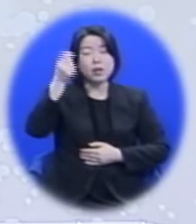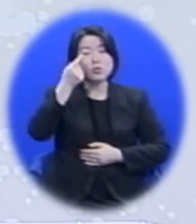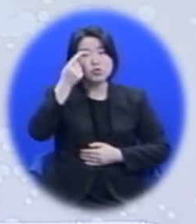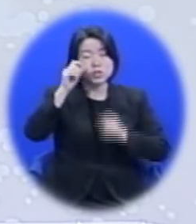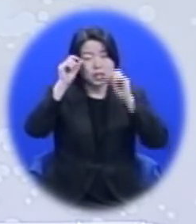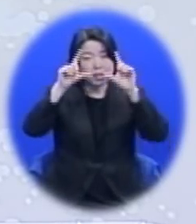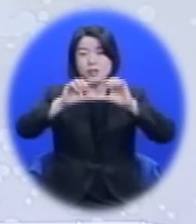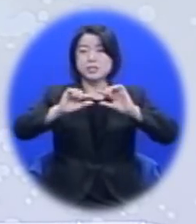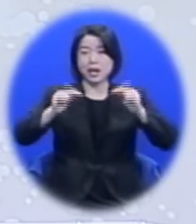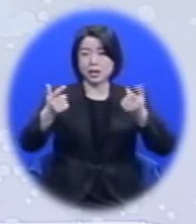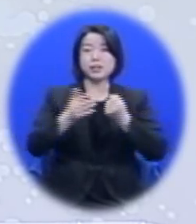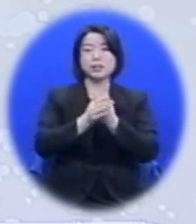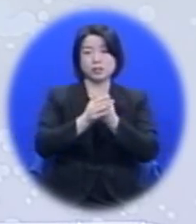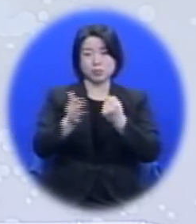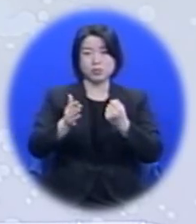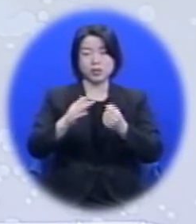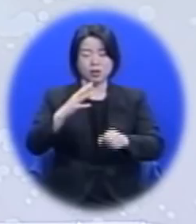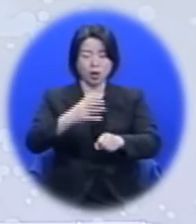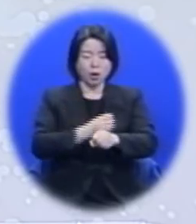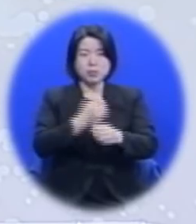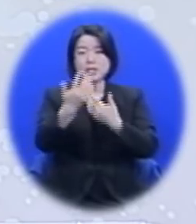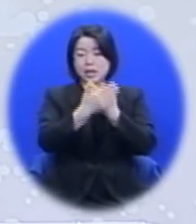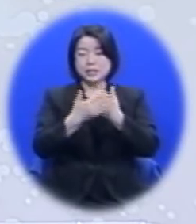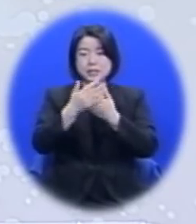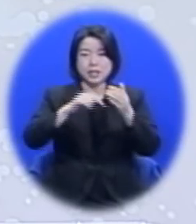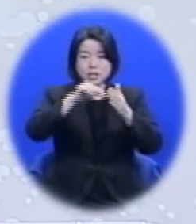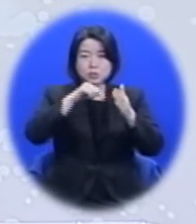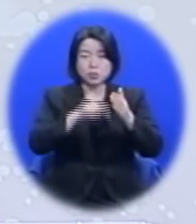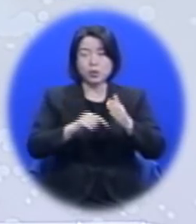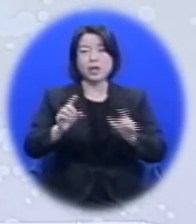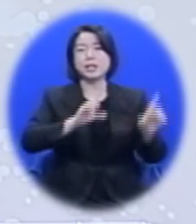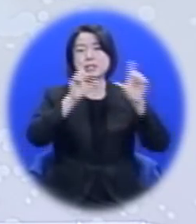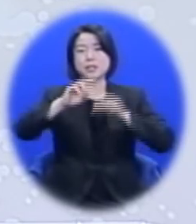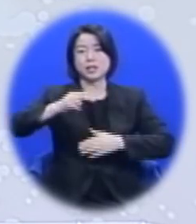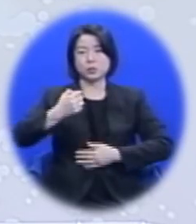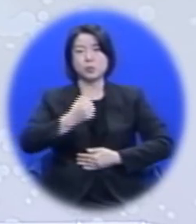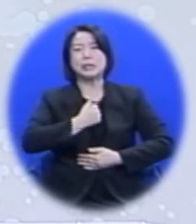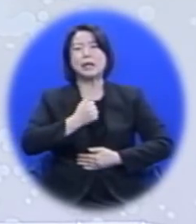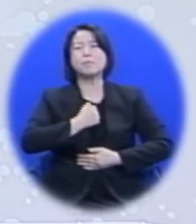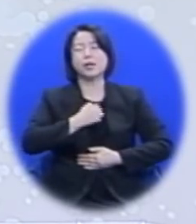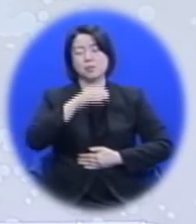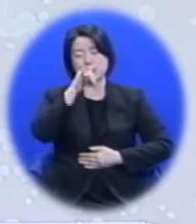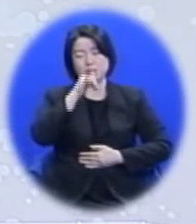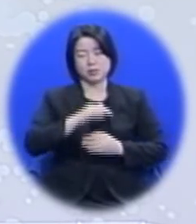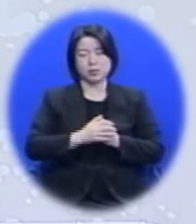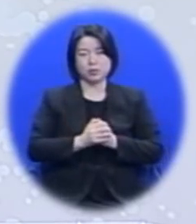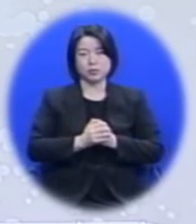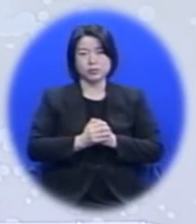않으니까 엄청난 은혜 속에 살면서도 우리가 답답해하는 것입니다.